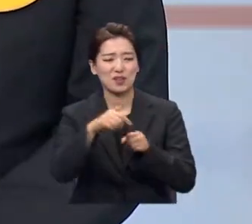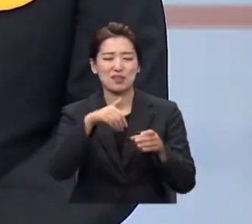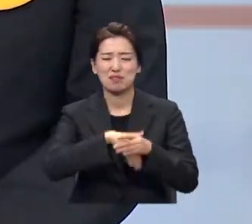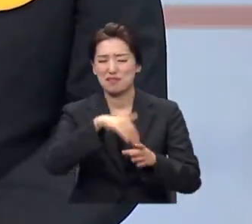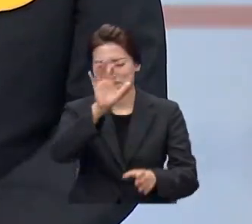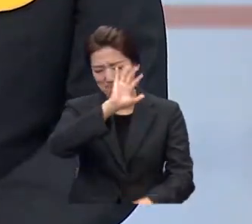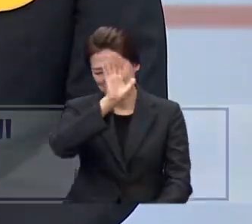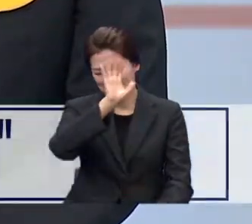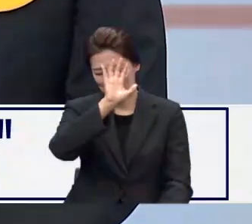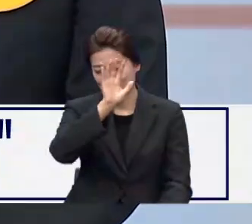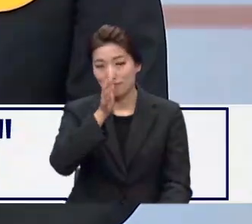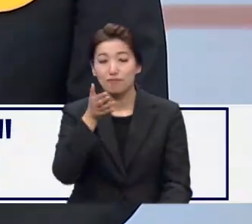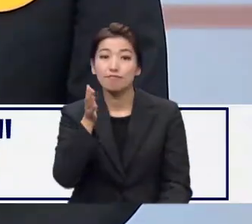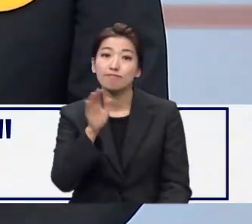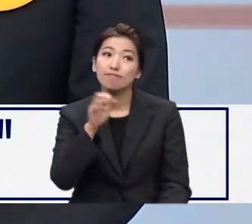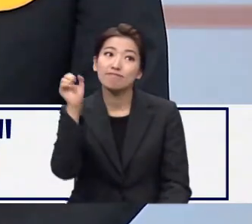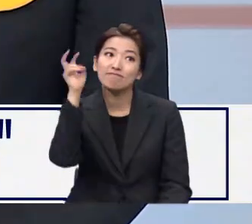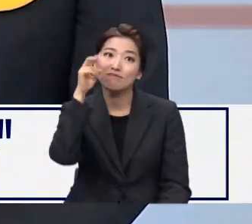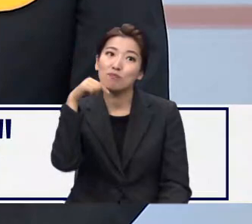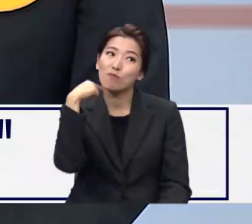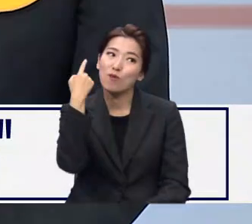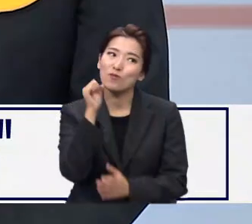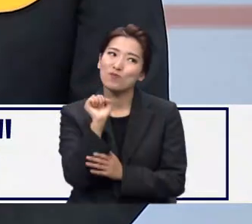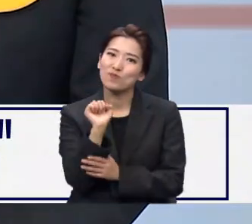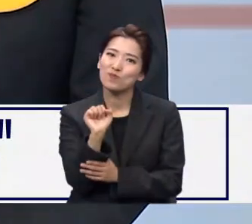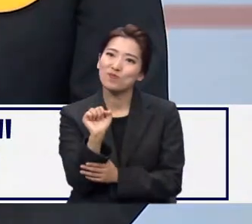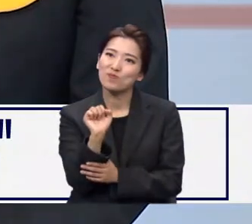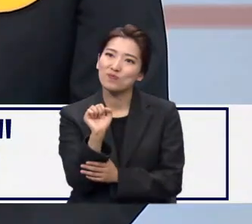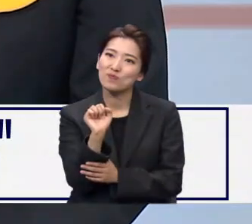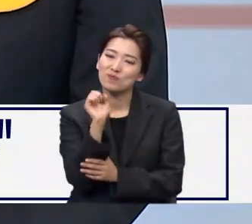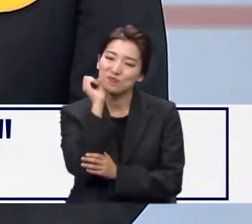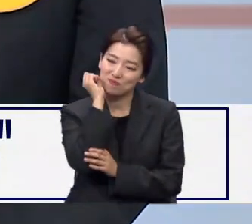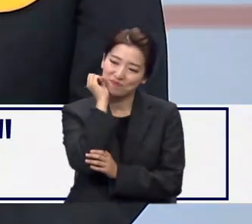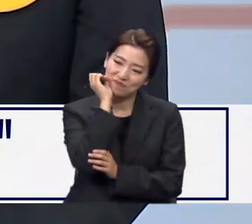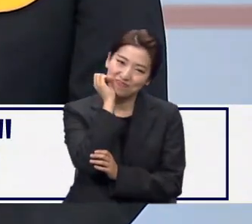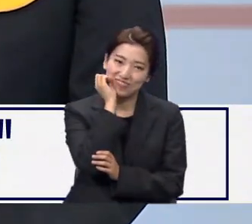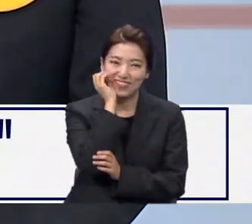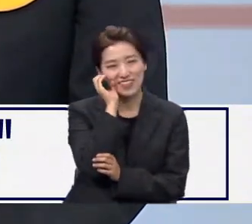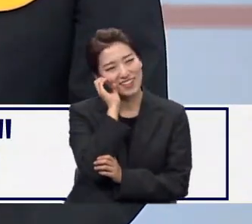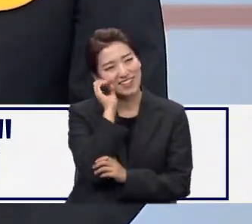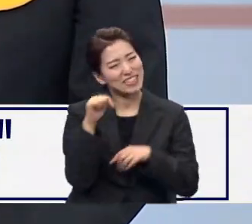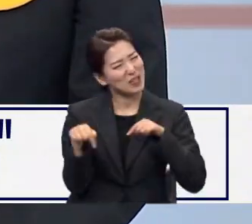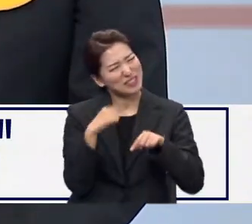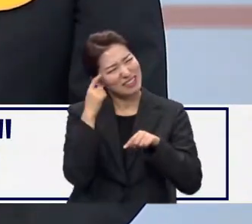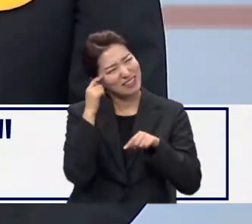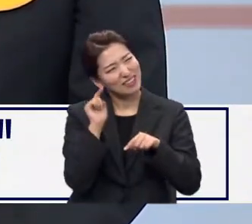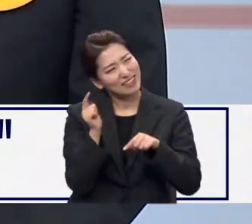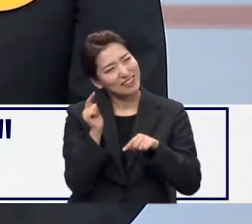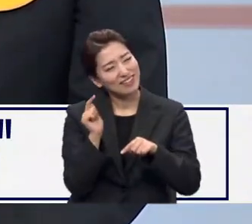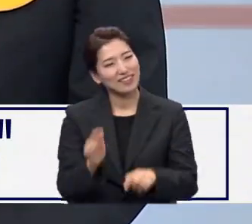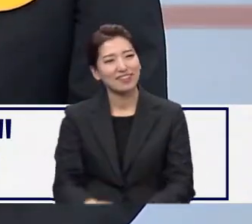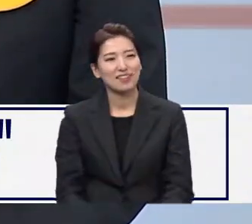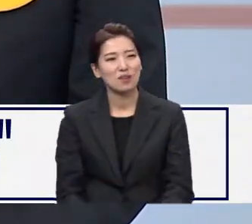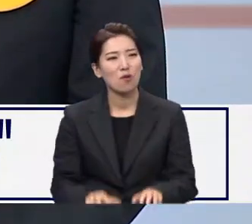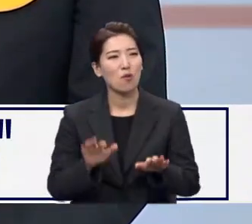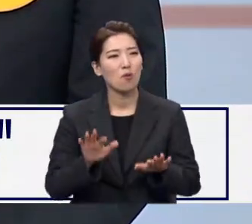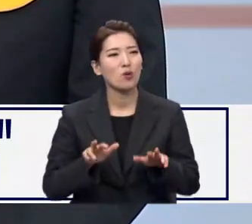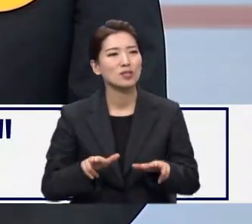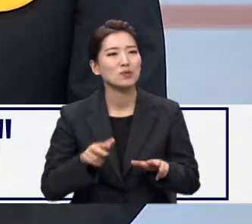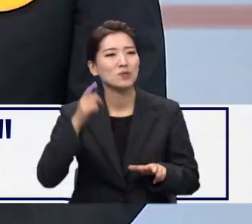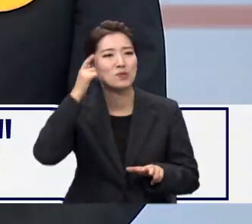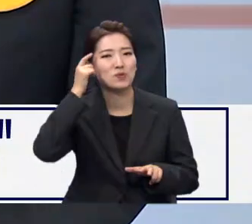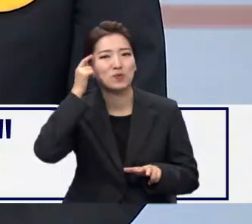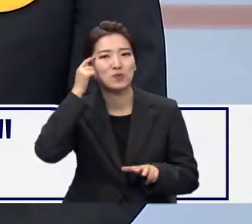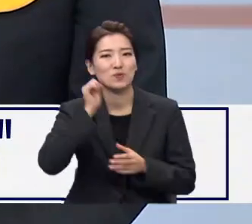했는데 그럼에도 불구하고 저가 너무 정치적으로 해석하는 걸 수도 있습니다 왜 지금 등장을 한